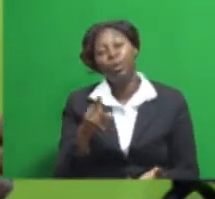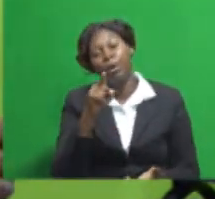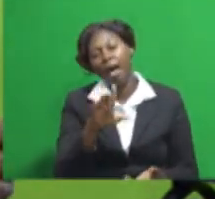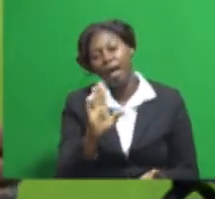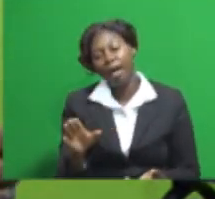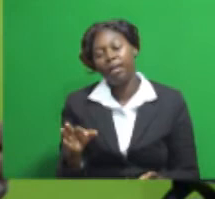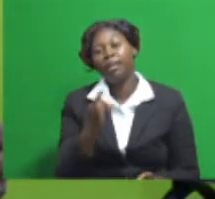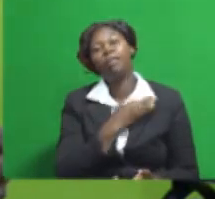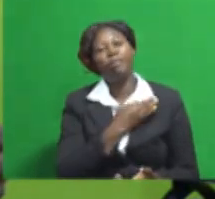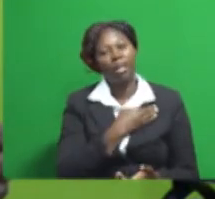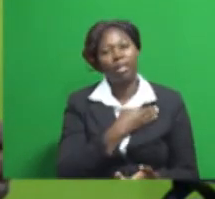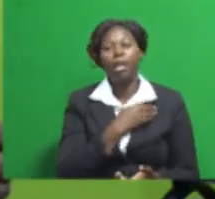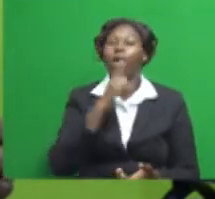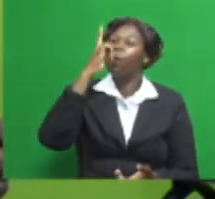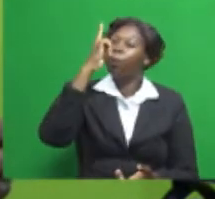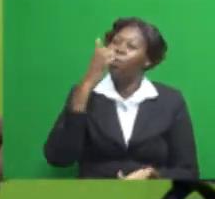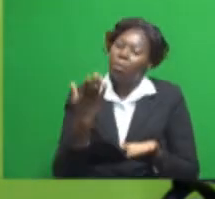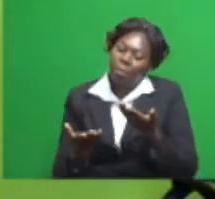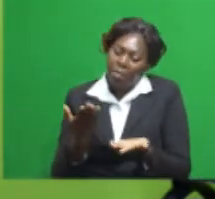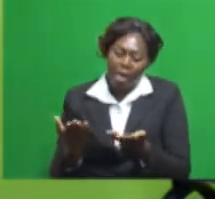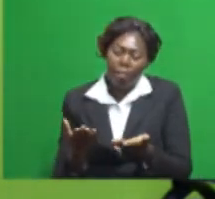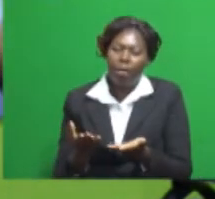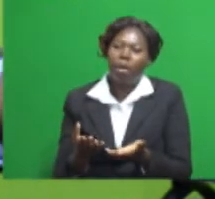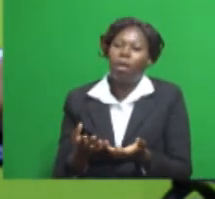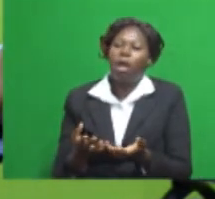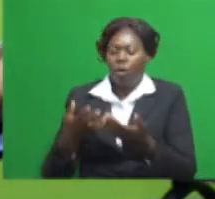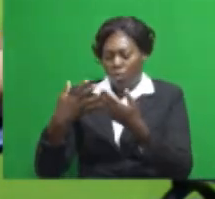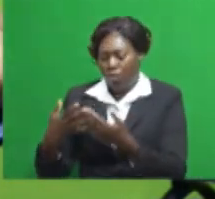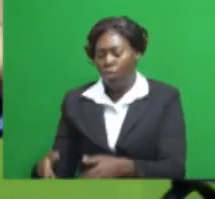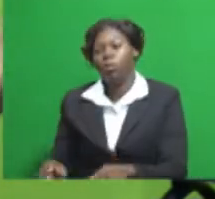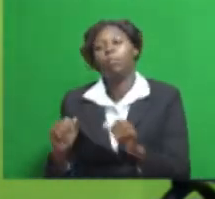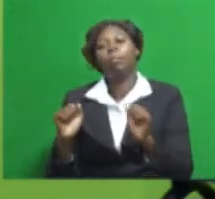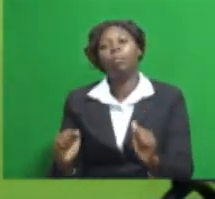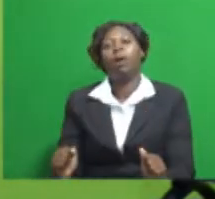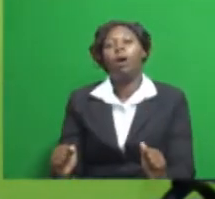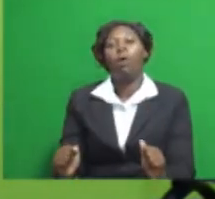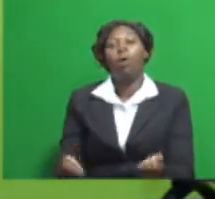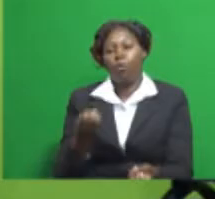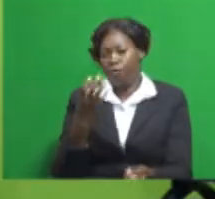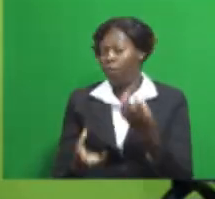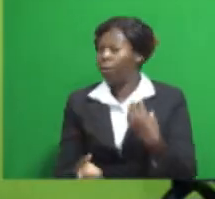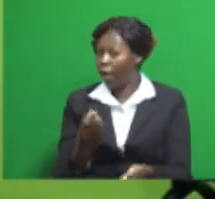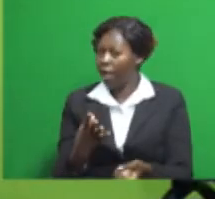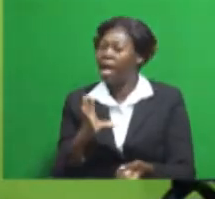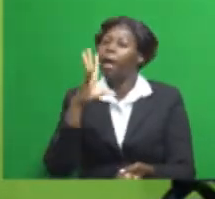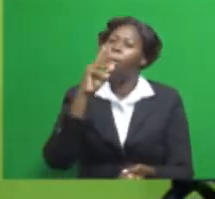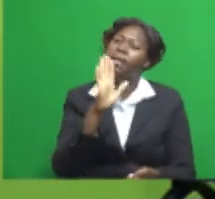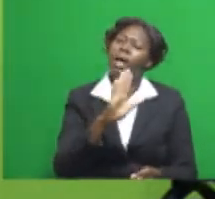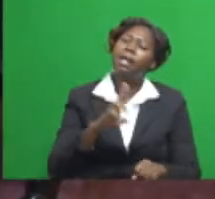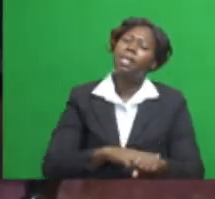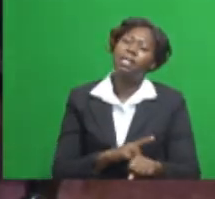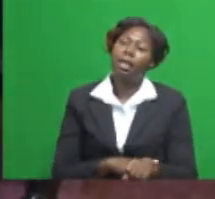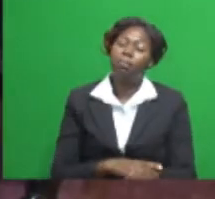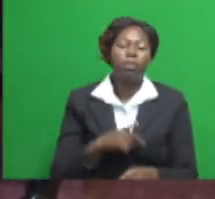kwekutoti unopiwa zvawakafa wako amutswa kungoreya kurwira kwaMwari but pane pekuti unopurwa